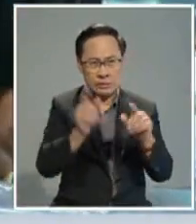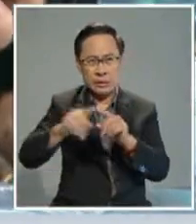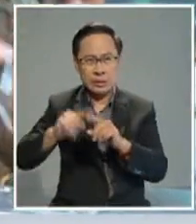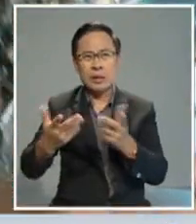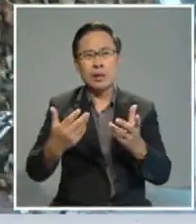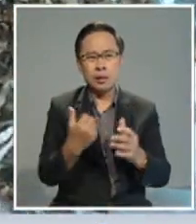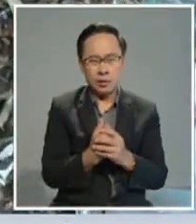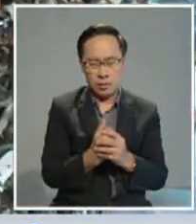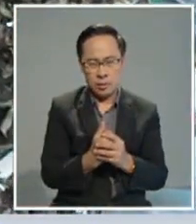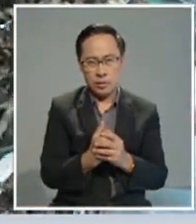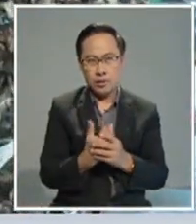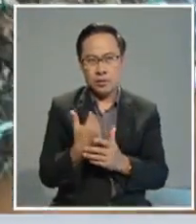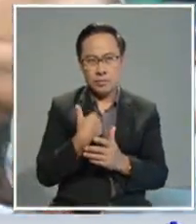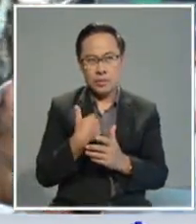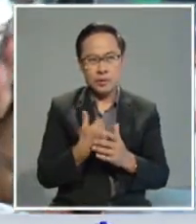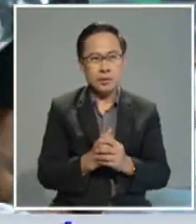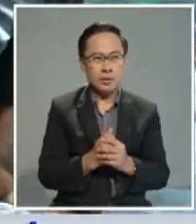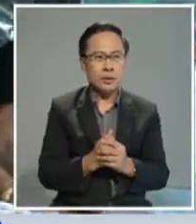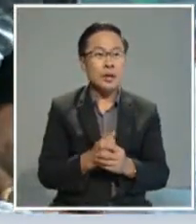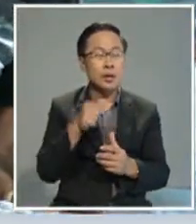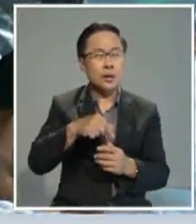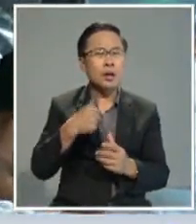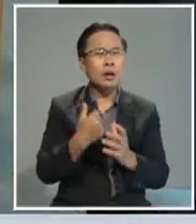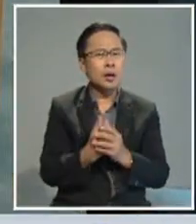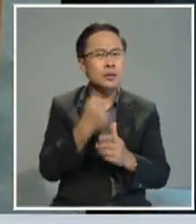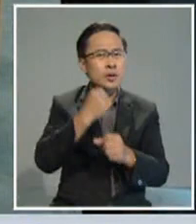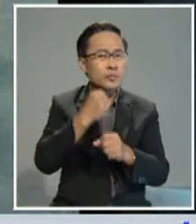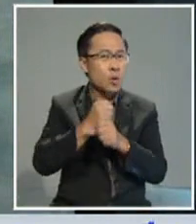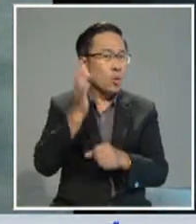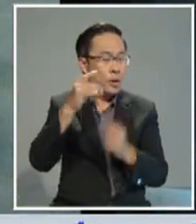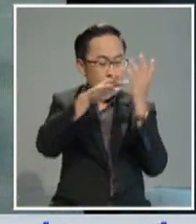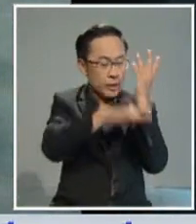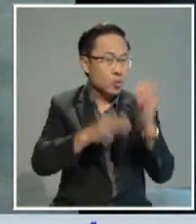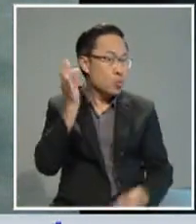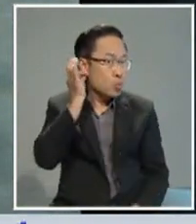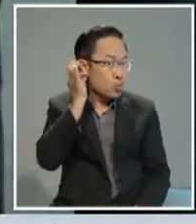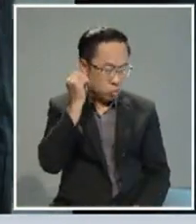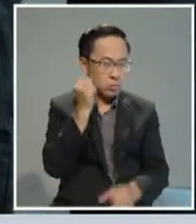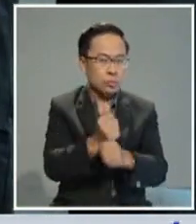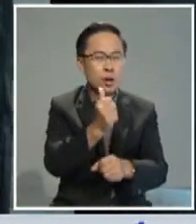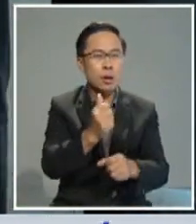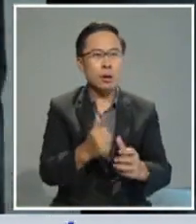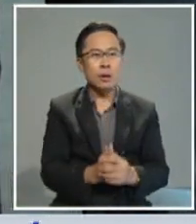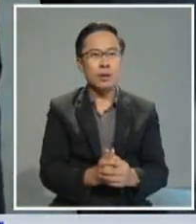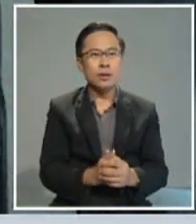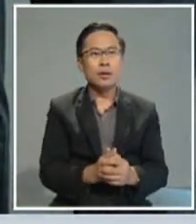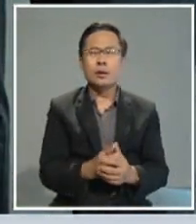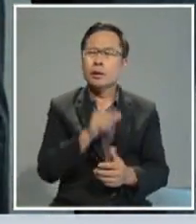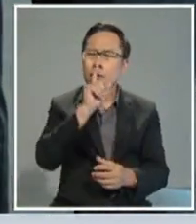แห้งแล้วนี่คือเฉาก้วยเห็ดหูหนู ได้ข่าวว่าเป็นลูกค้าผู้จัดการเลย ใช่ครับ ผู้จัดการ